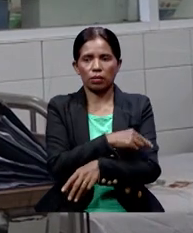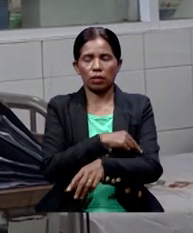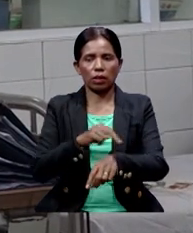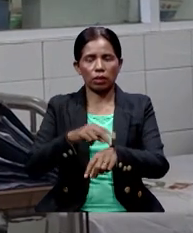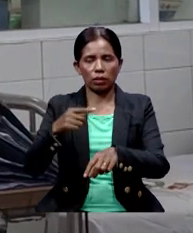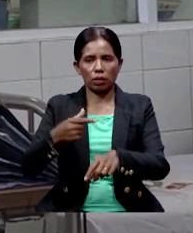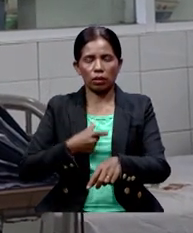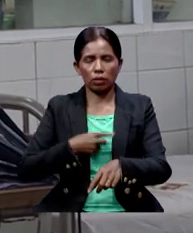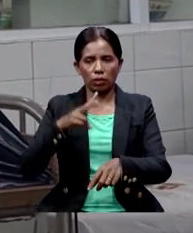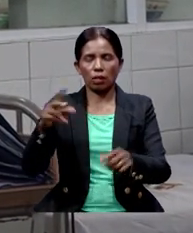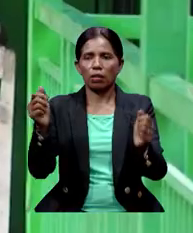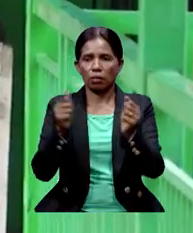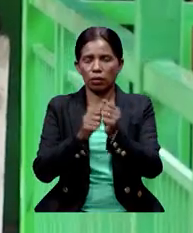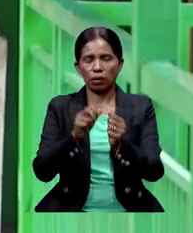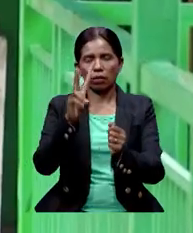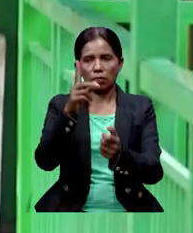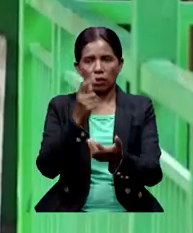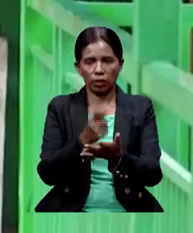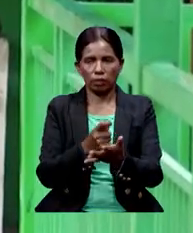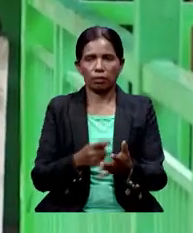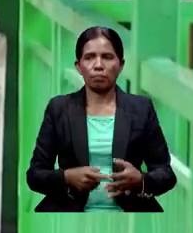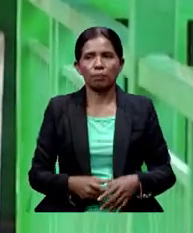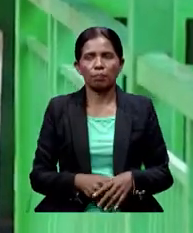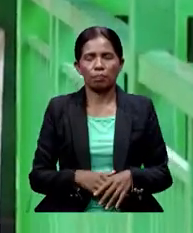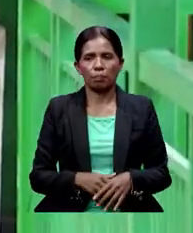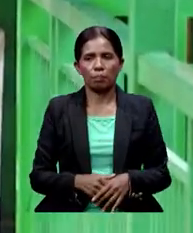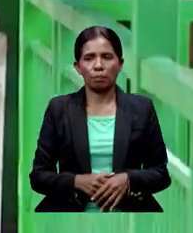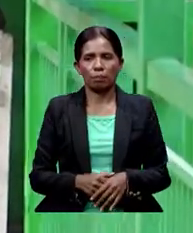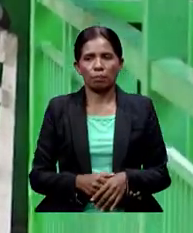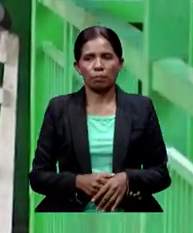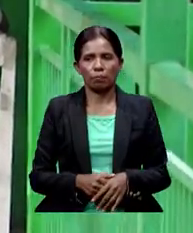Valadares hamutuk rihun ruaresin. Celina Lopes, Dilma Suzeti, Ziemen.